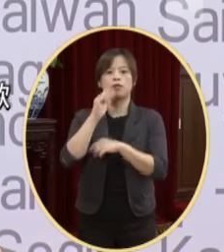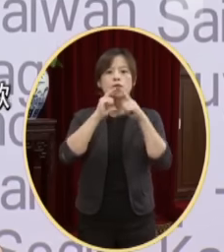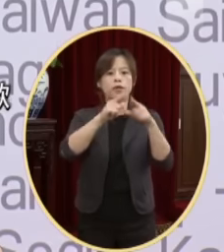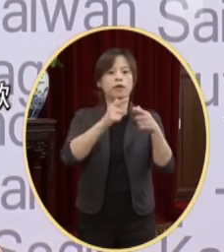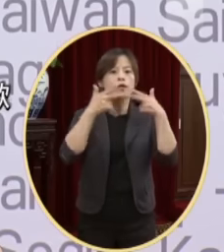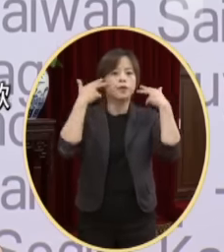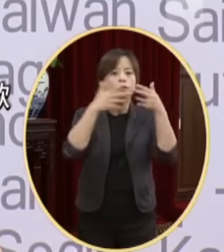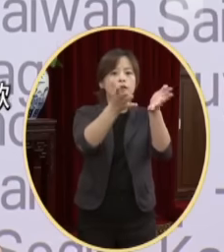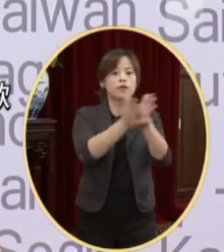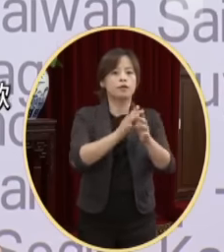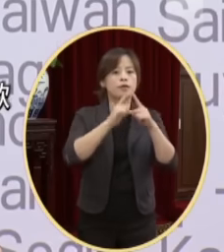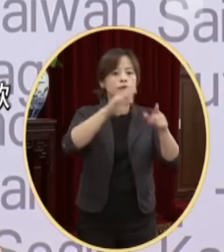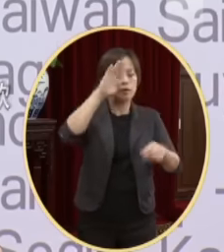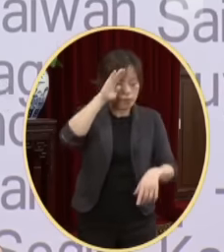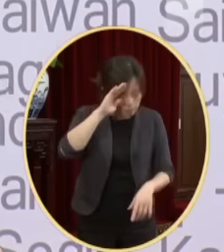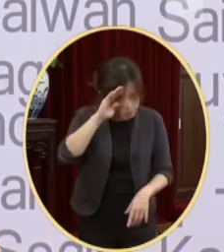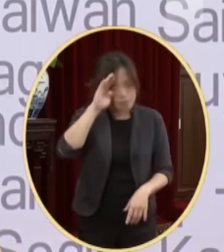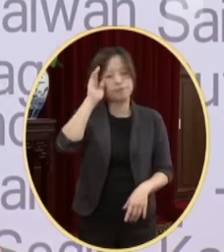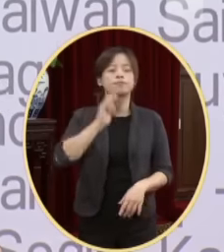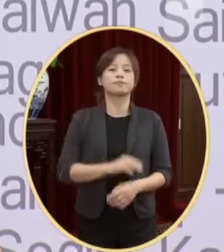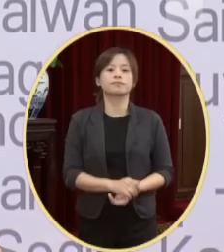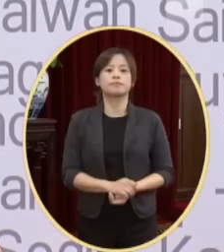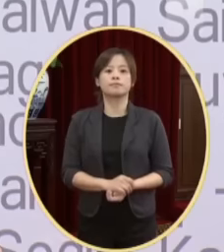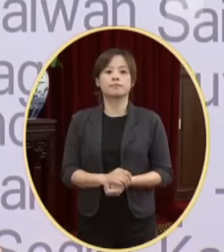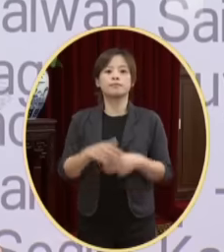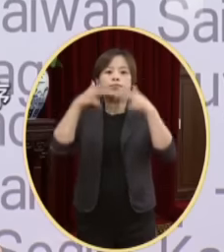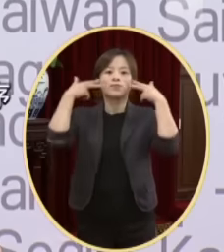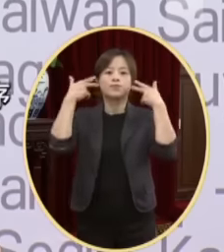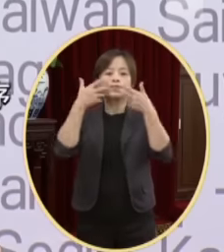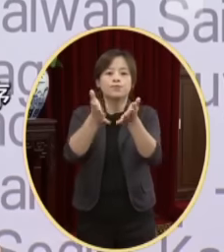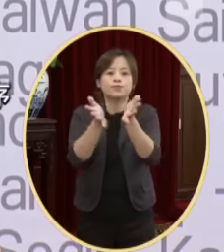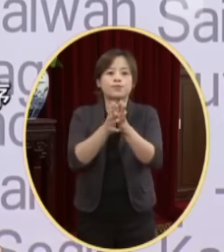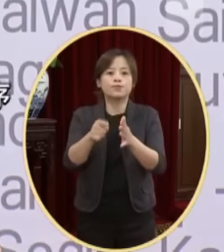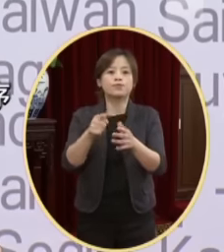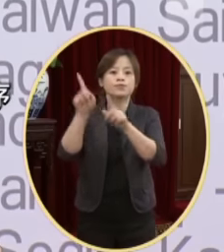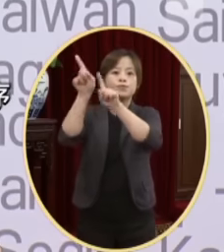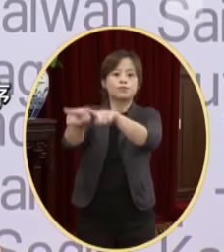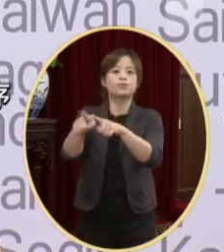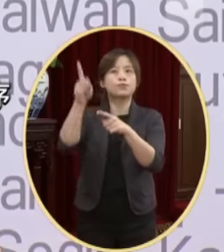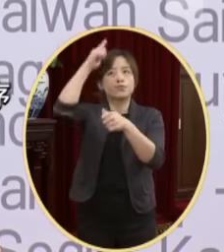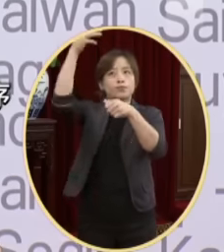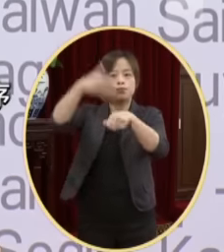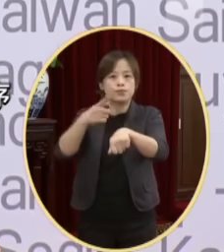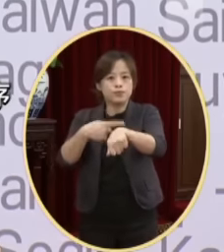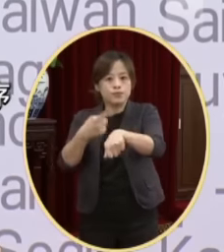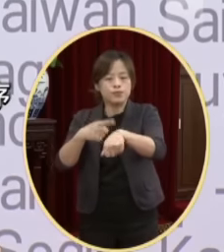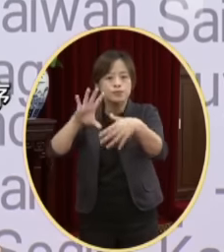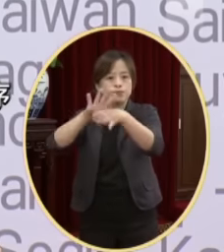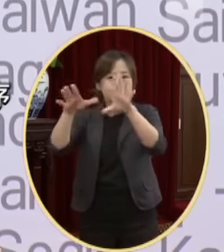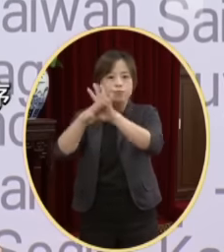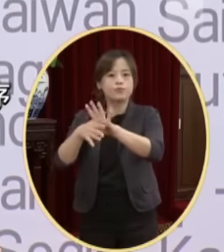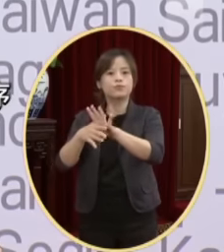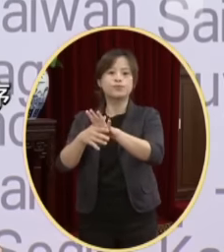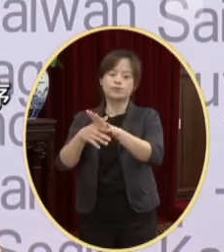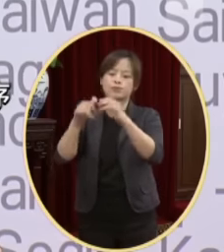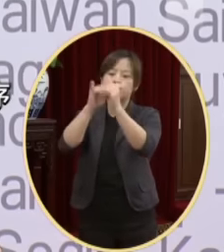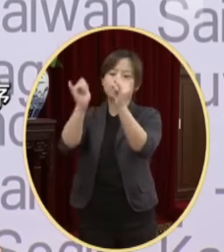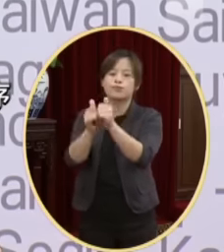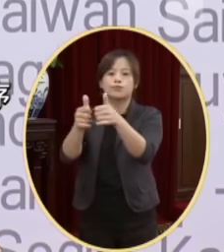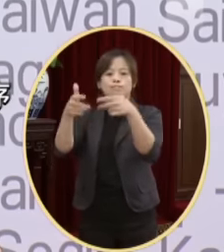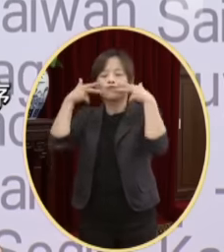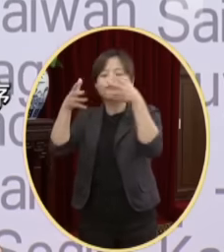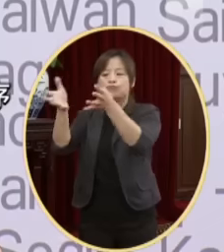向原住民族道歉。原住民族依传统的惯习维系部落的秩